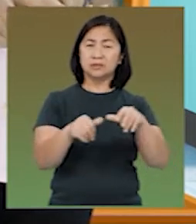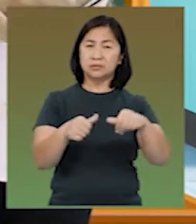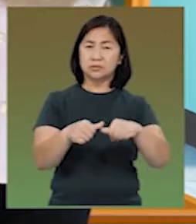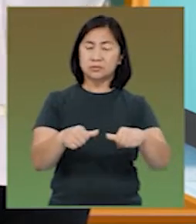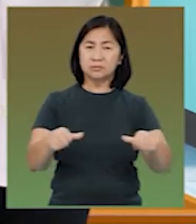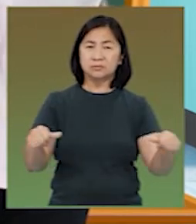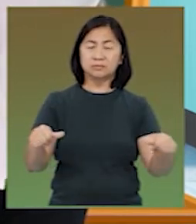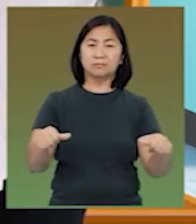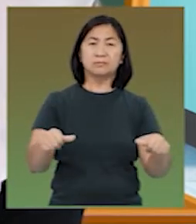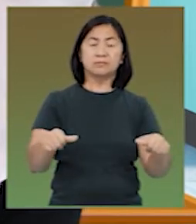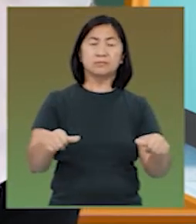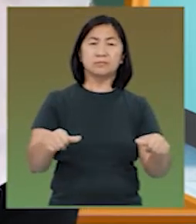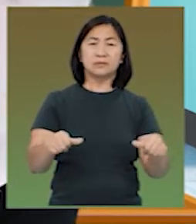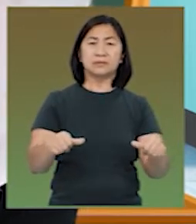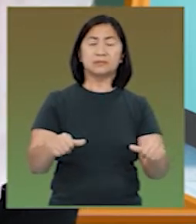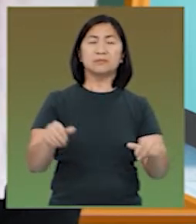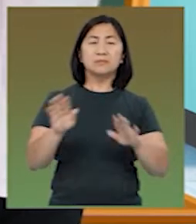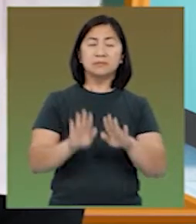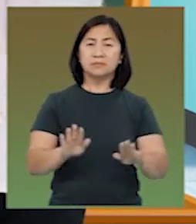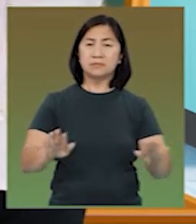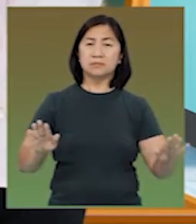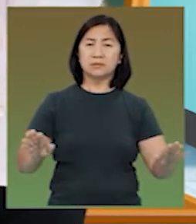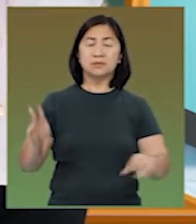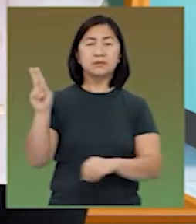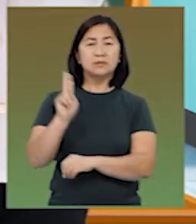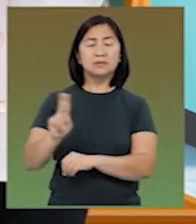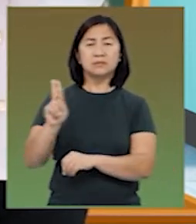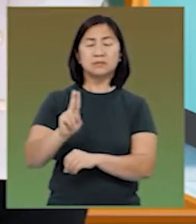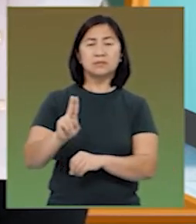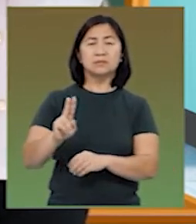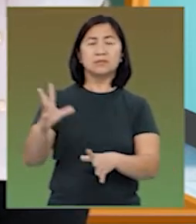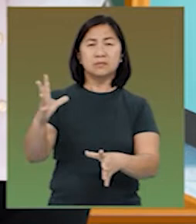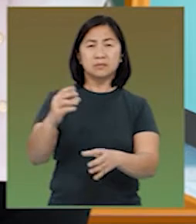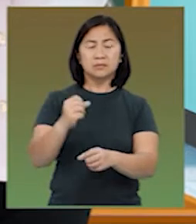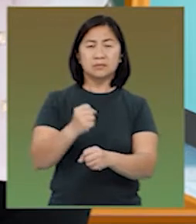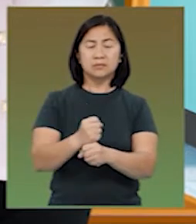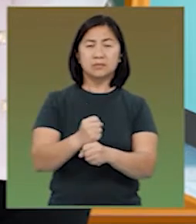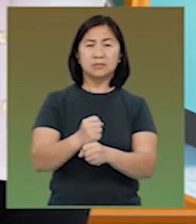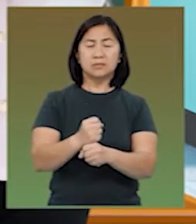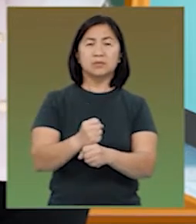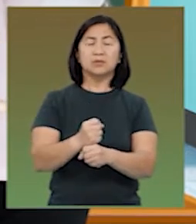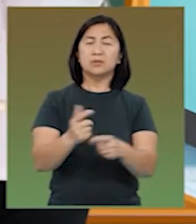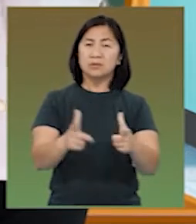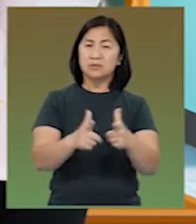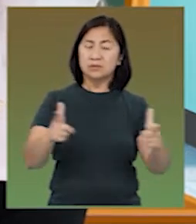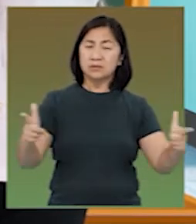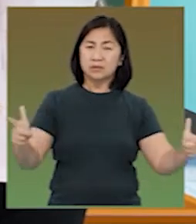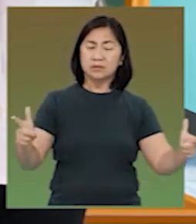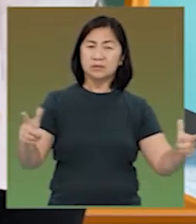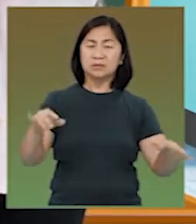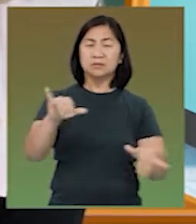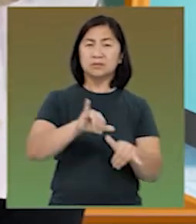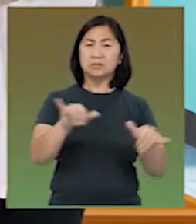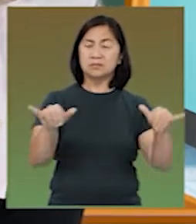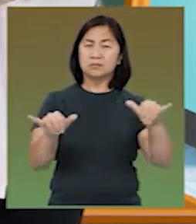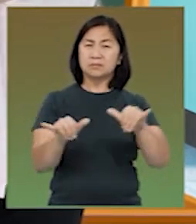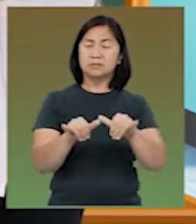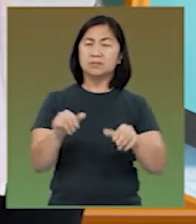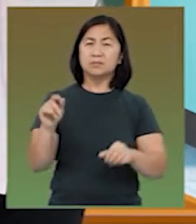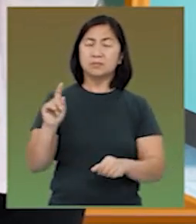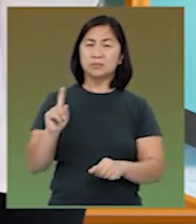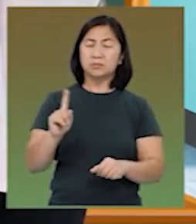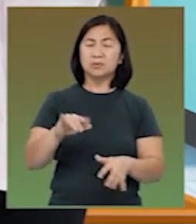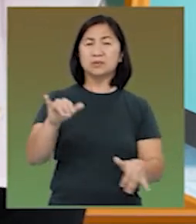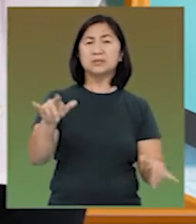Kids, ang mga kagamitang ito ay ginagamit sa pagkuha ng linear measure. Ano ba ang